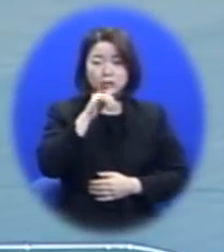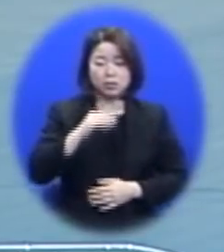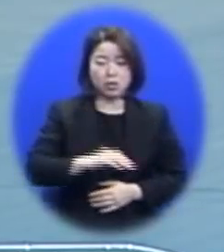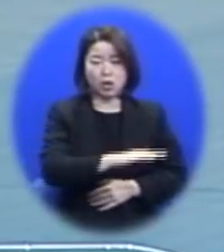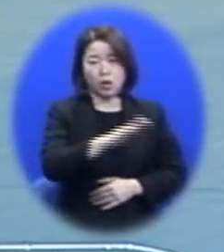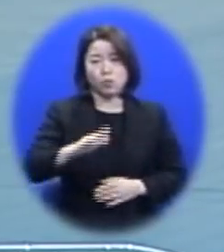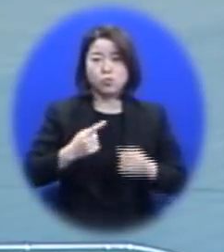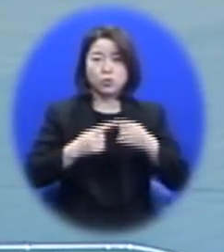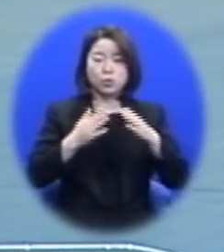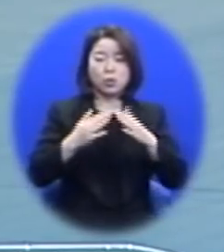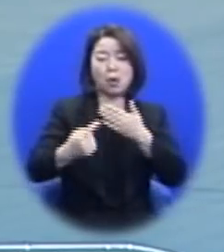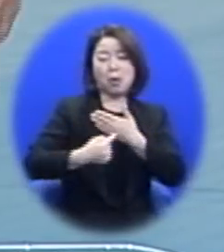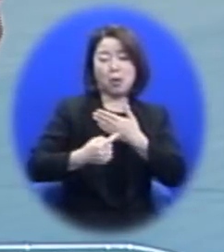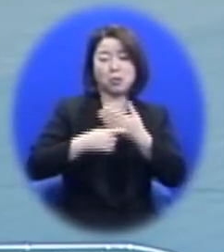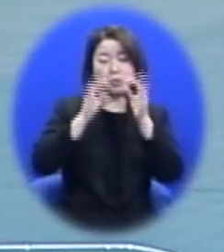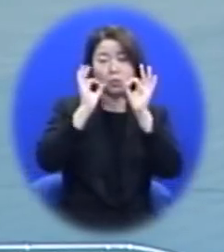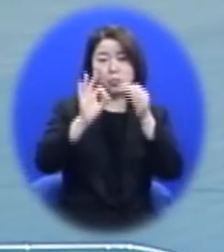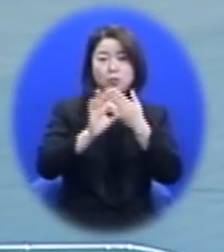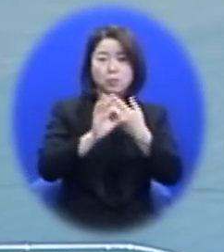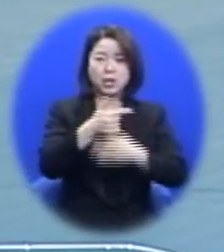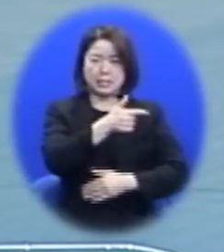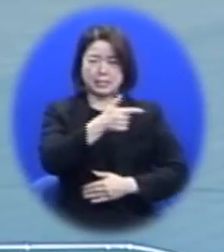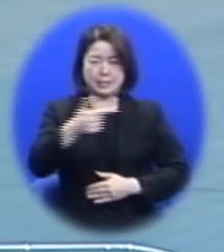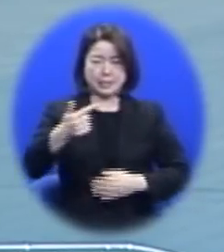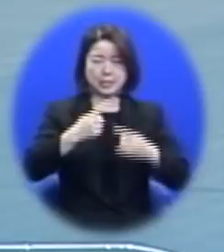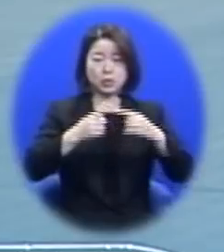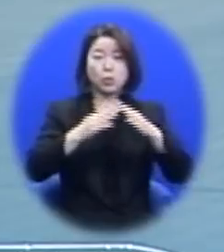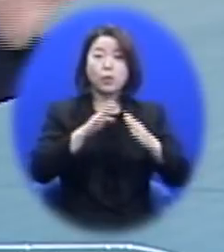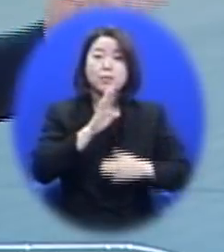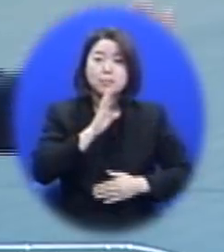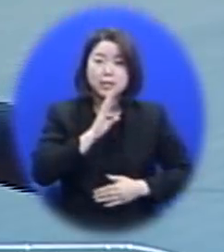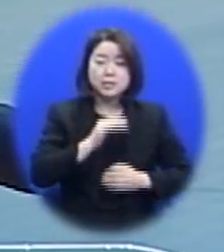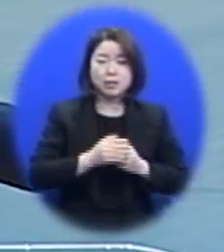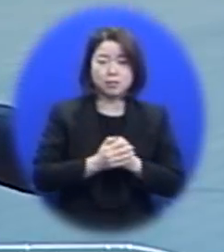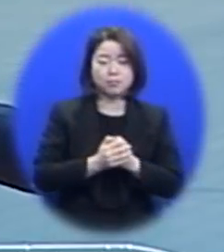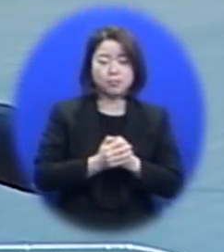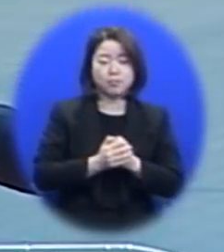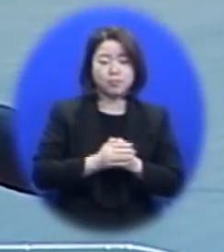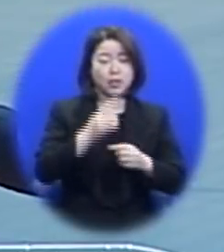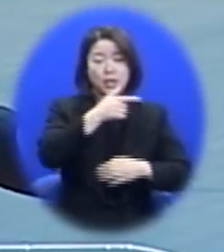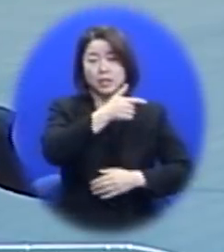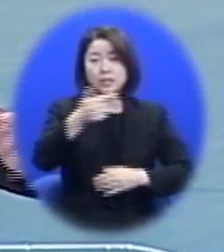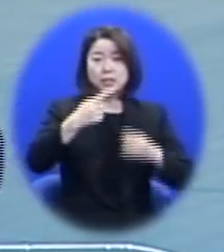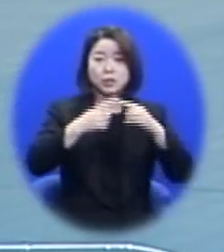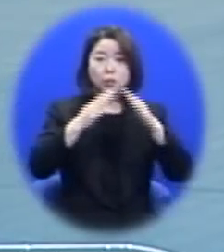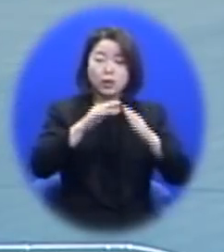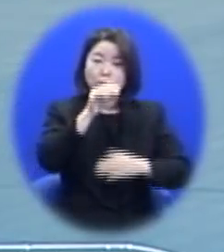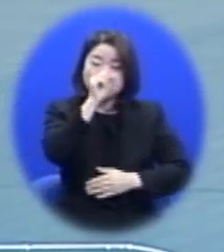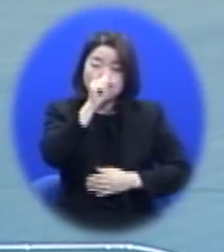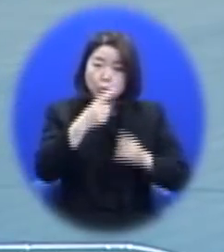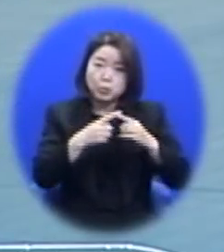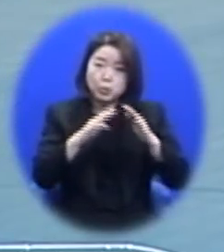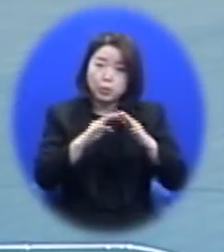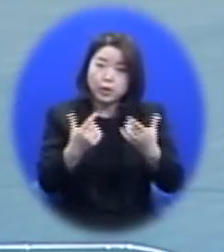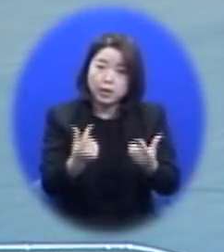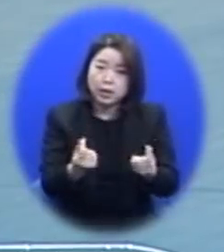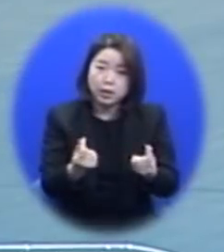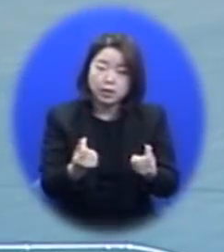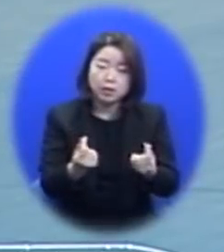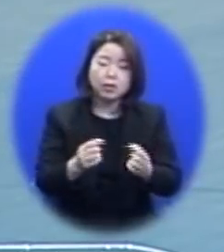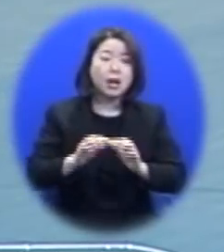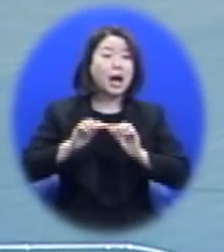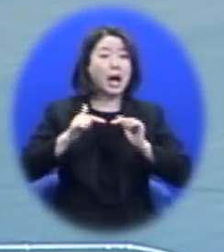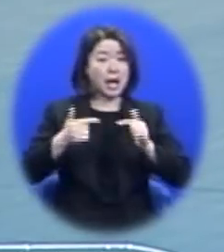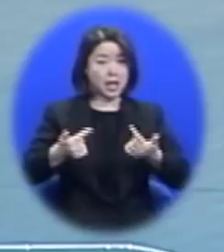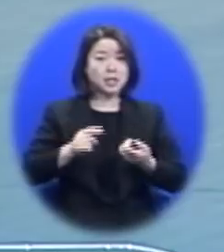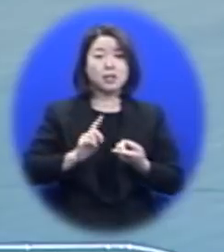교회도 외형으로 보면 큰 교회입니다. 큰 교회가 좋은 교회인가요? 그렇지 않다는 것을 우리는 이미